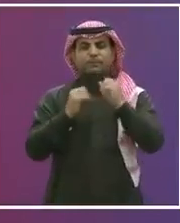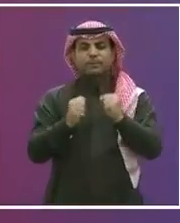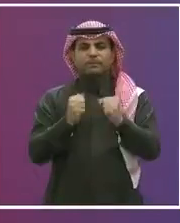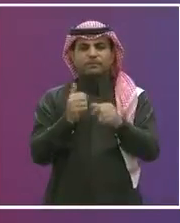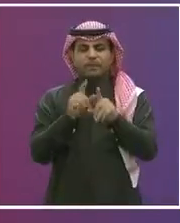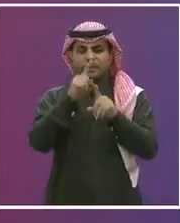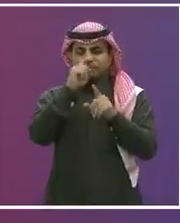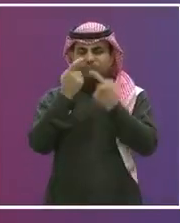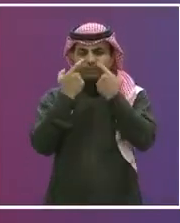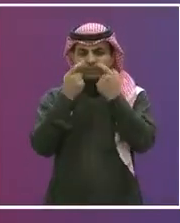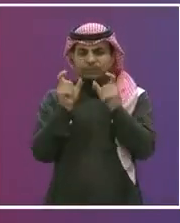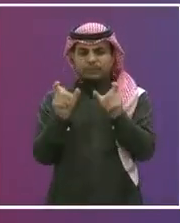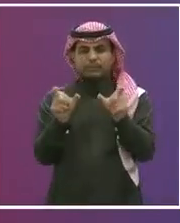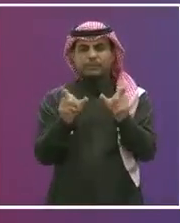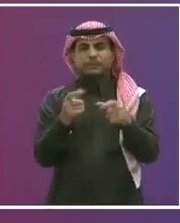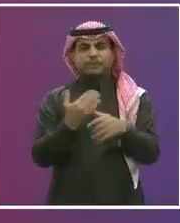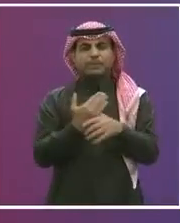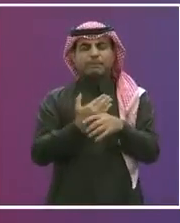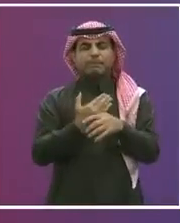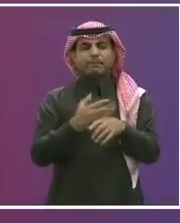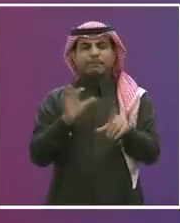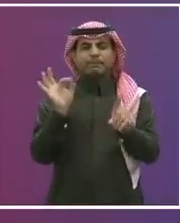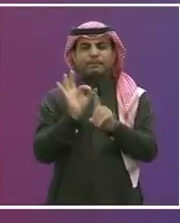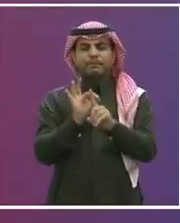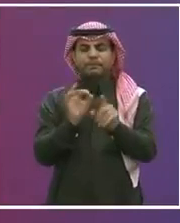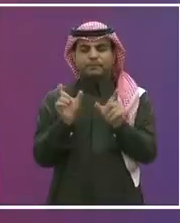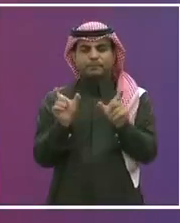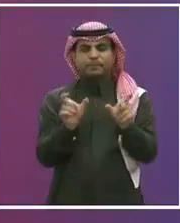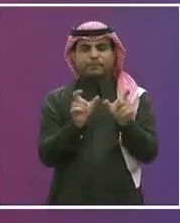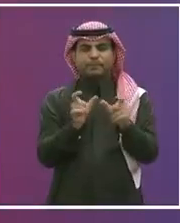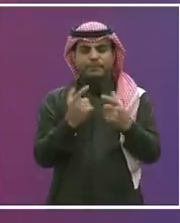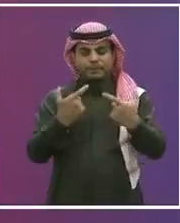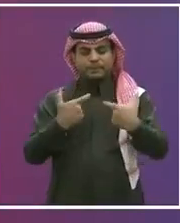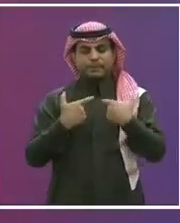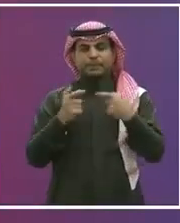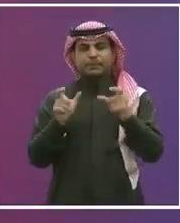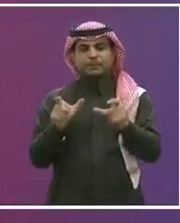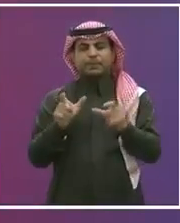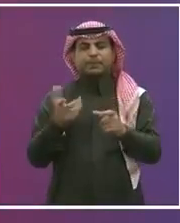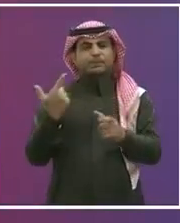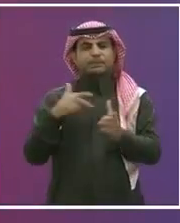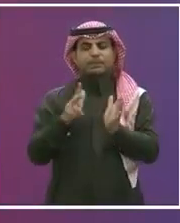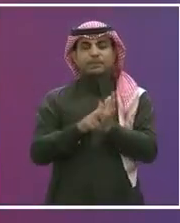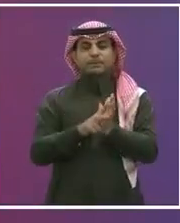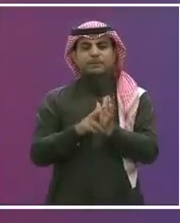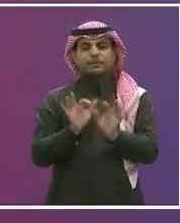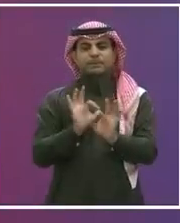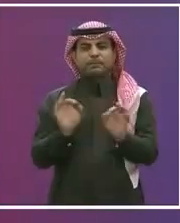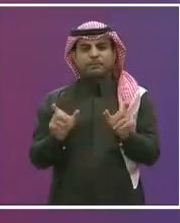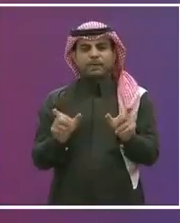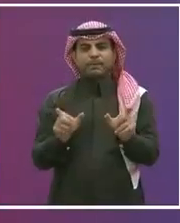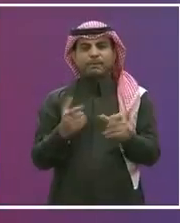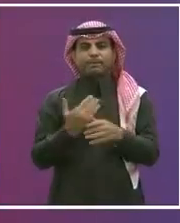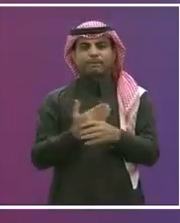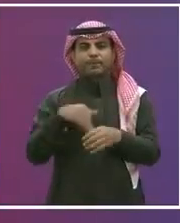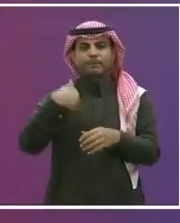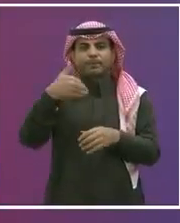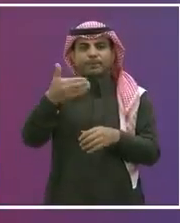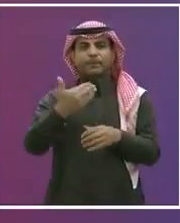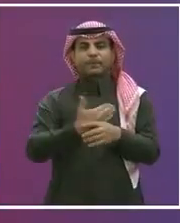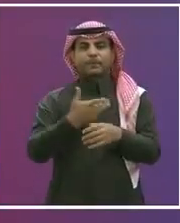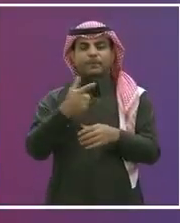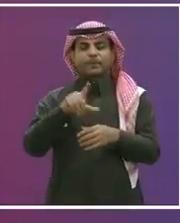لصيقه ودائمه حتى نضمن باذن الله ان يكون الالتزامات وتطبيق الاجراءات يؤتي ثماره باذن الله في